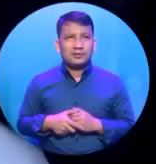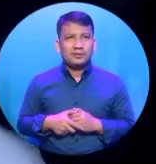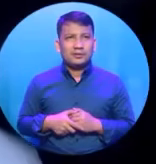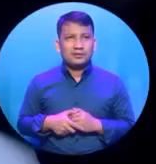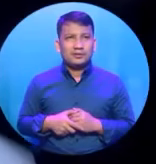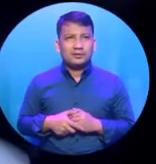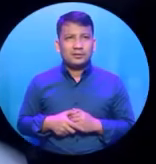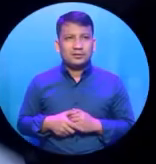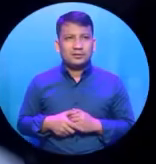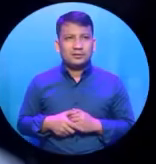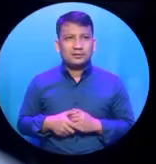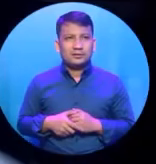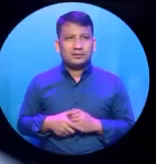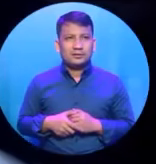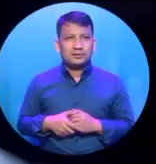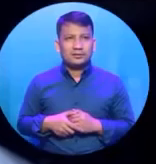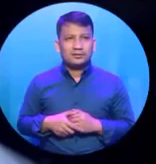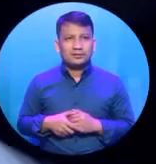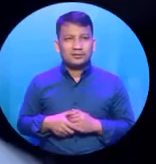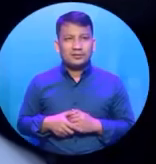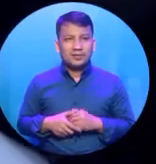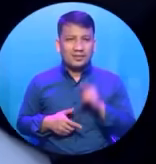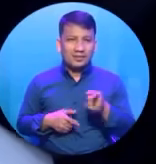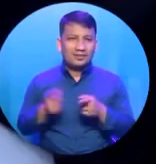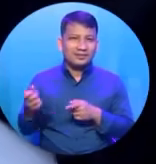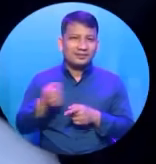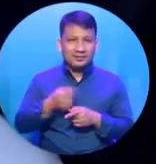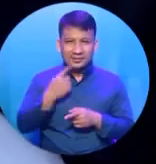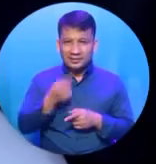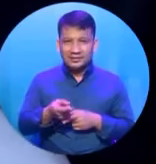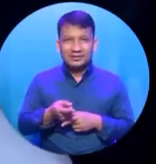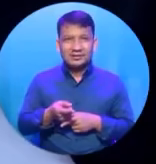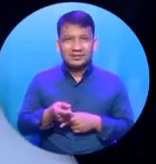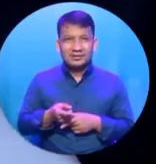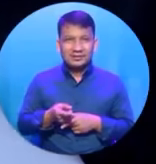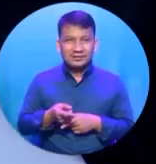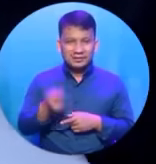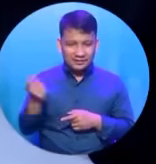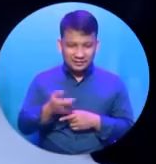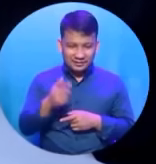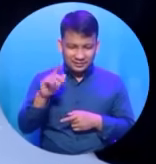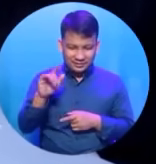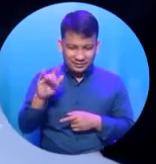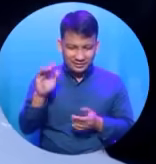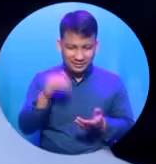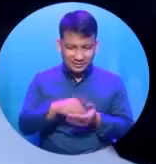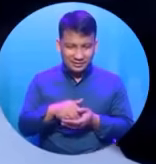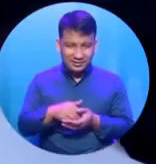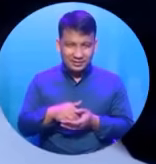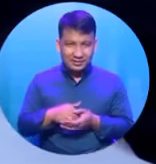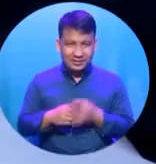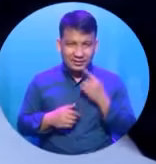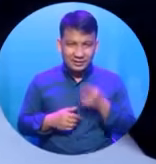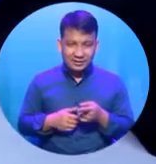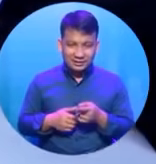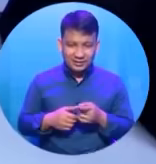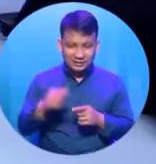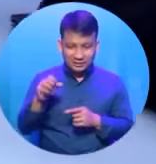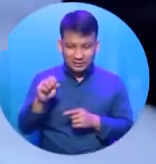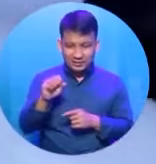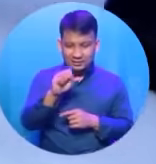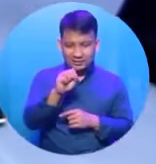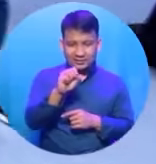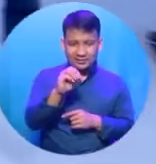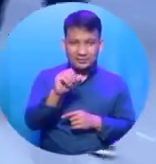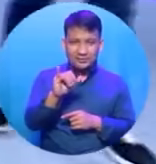Pampanga. Medyo matapang. Kasi tuloy, nahuli ka. O, 25,000, ha? Atid pa rin ng sosi, social na